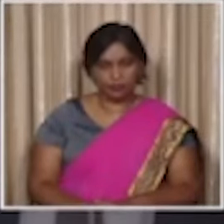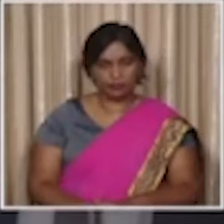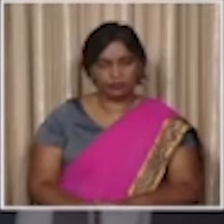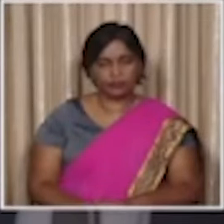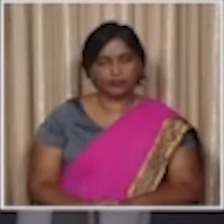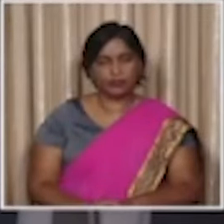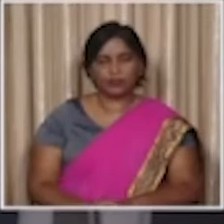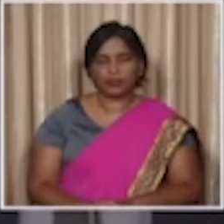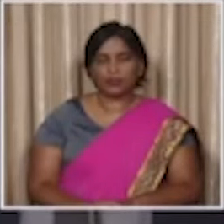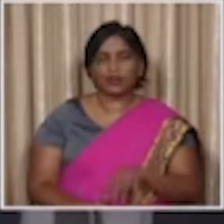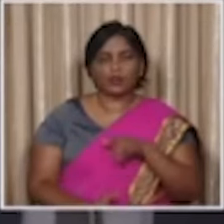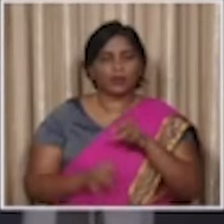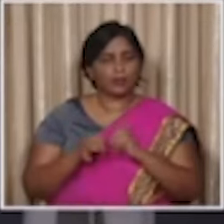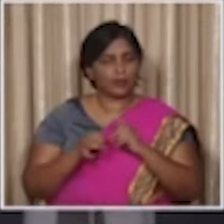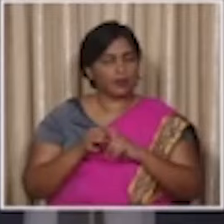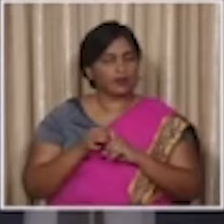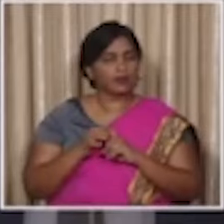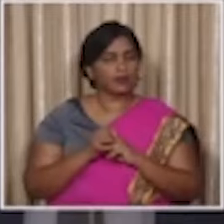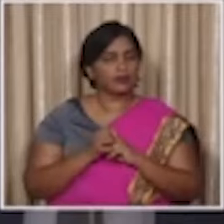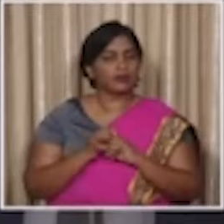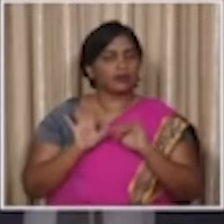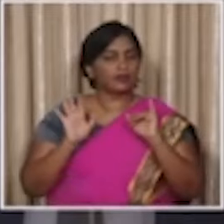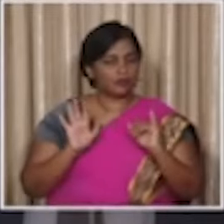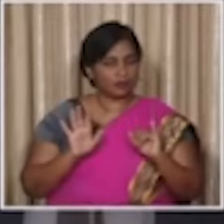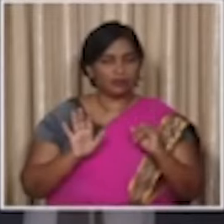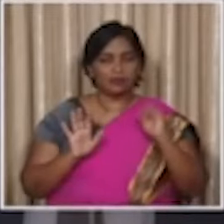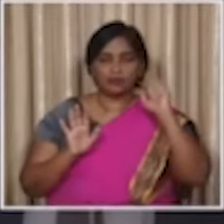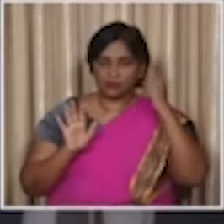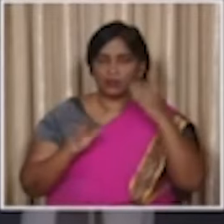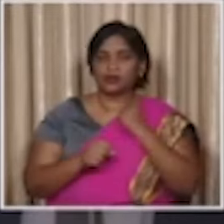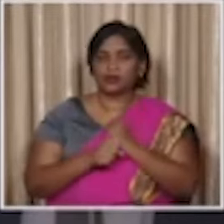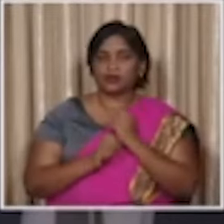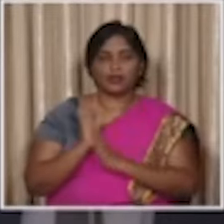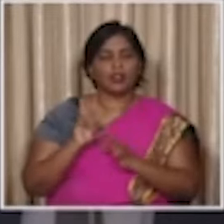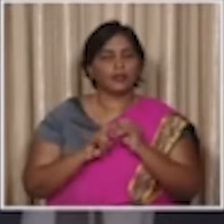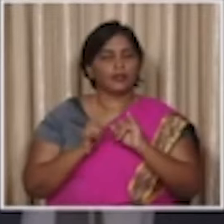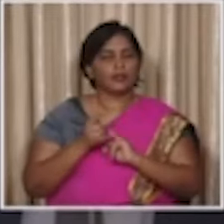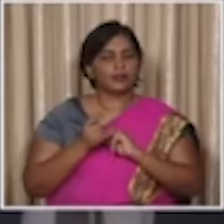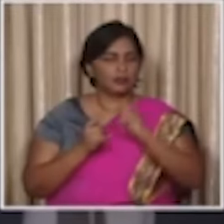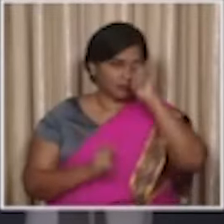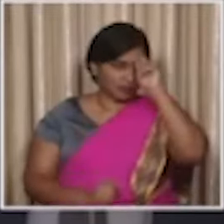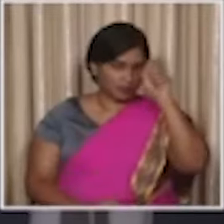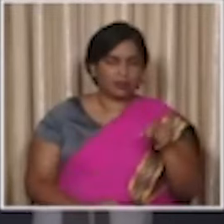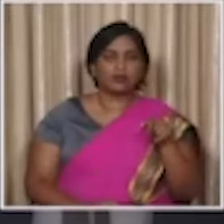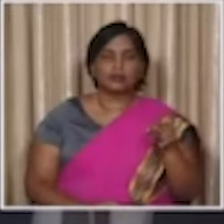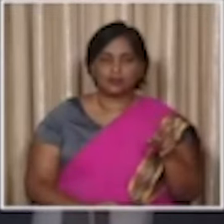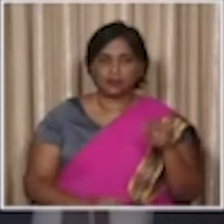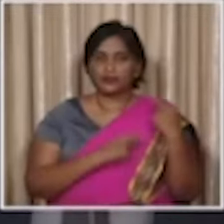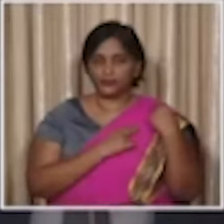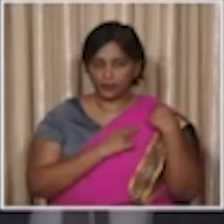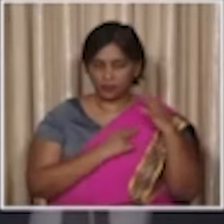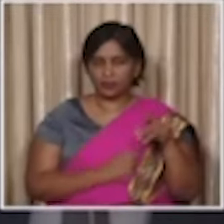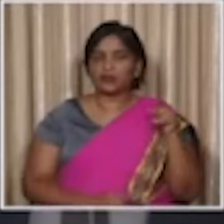කතානායකතුමනි මේ ප්‍රශ්න 6 ගැන විශේෂයෙන් අපේ රාජාමත සේම්සිංහ මැතිතුමා විෂය භාරව